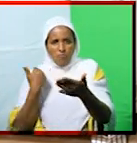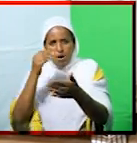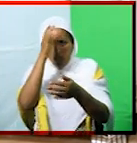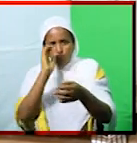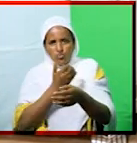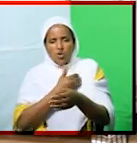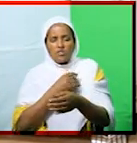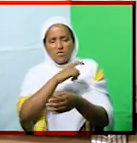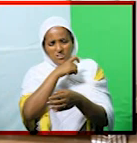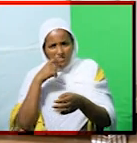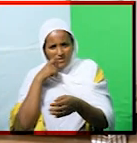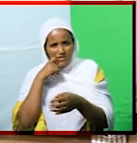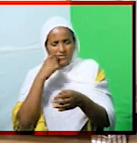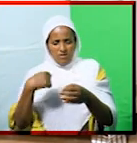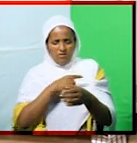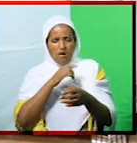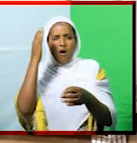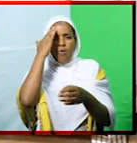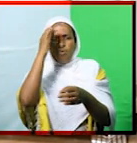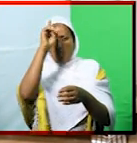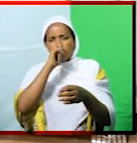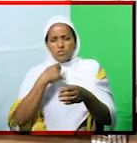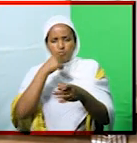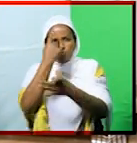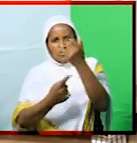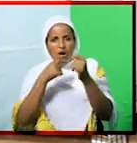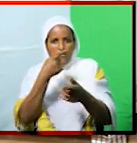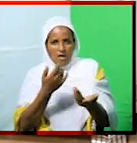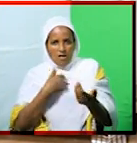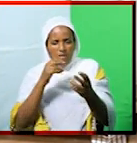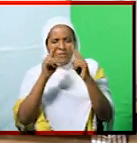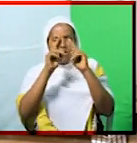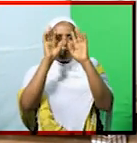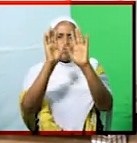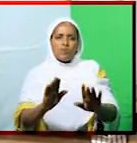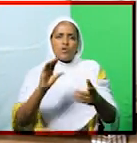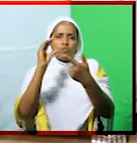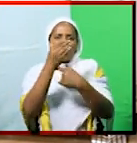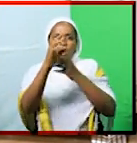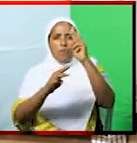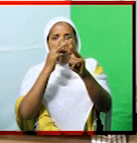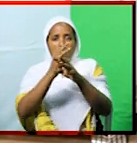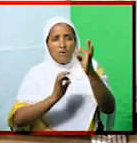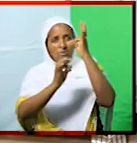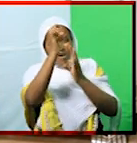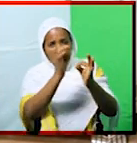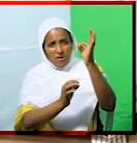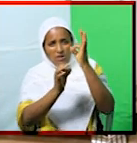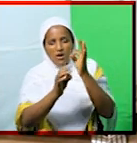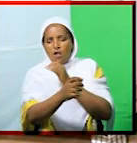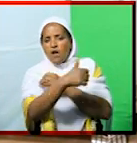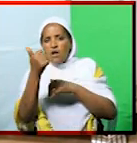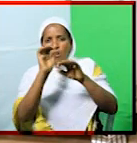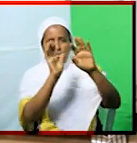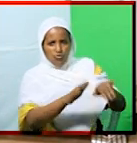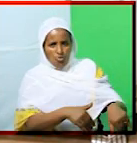ያሉት እልህኝነት፣ ግትረኝነት፣ እኛንን የምናውቅ ይሄ ነው የሚለው በጣም በሚደንቅ ሁኔታ በዓለም ታሪክ ሌላው